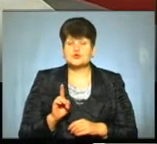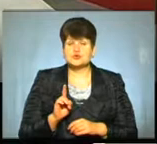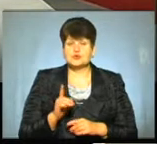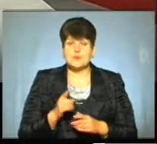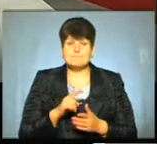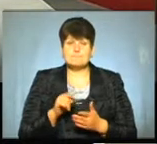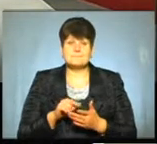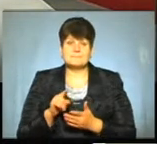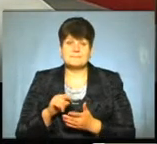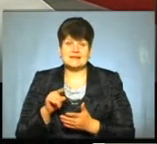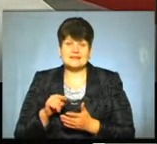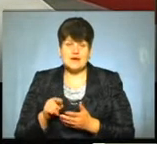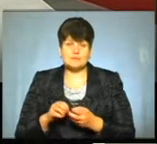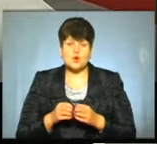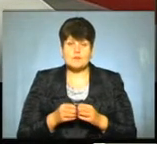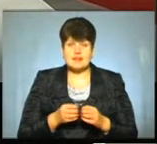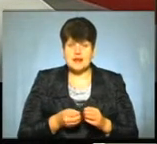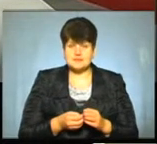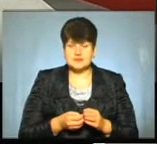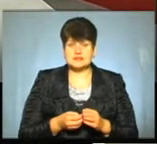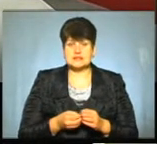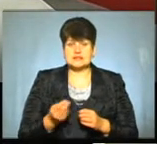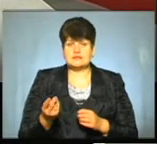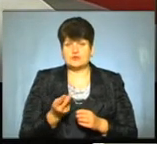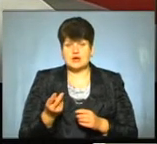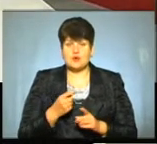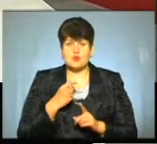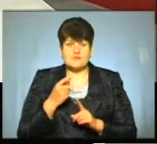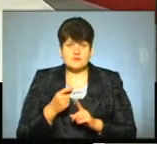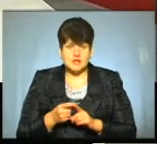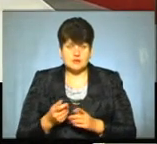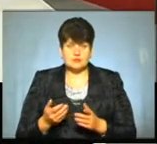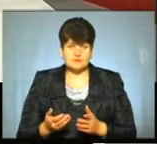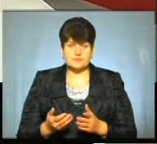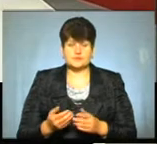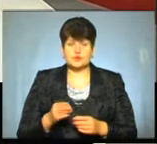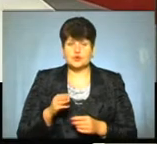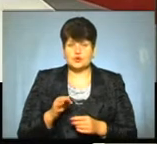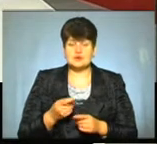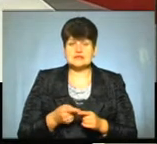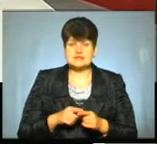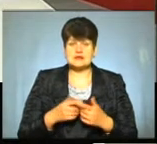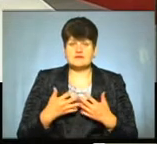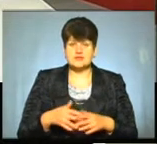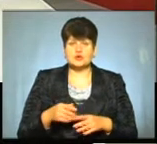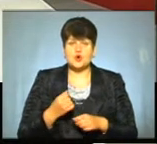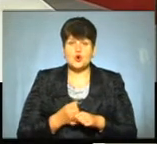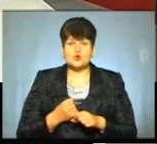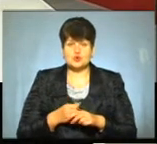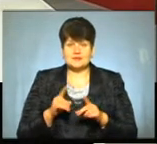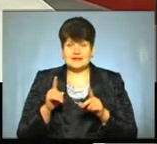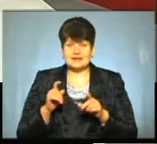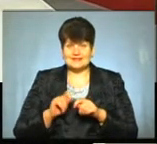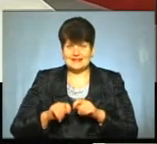Щодо питань тих проблемних, можливо, з двоякою відповіддю, ну, то це вже до